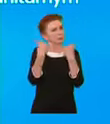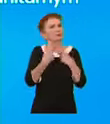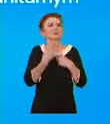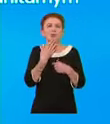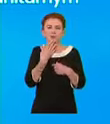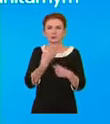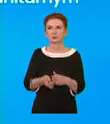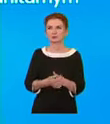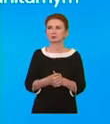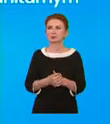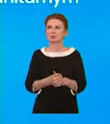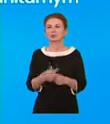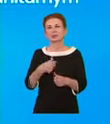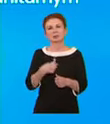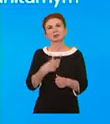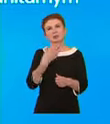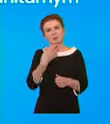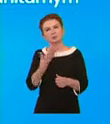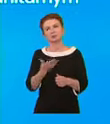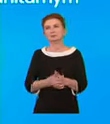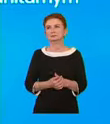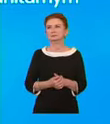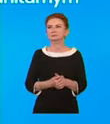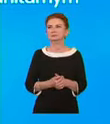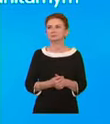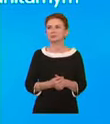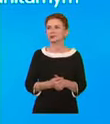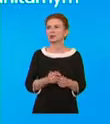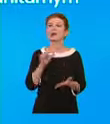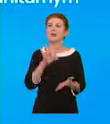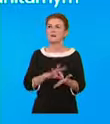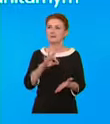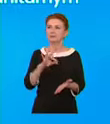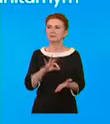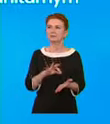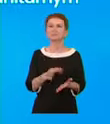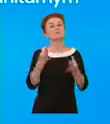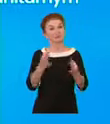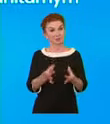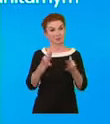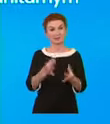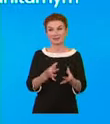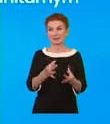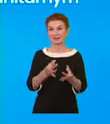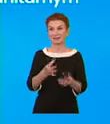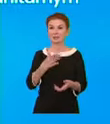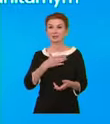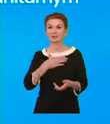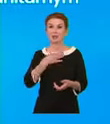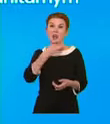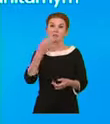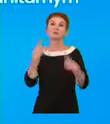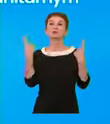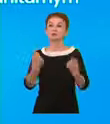wypowiadać takie stwierdzenia i ja tak też właśnie robię, ale z całą pewnością na ten moment mamy lepszą